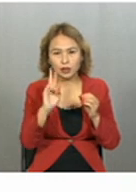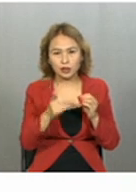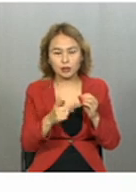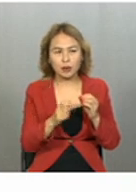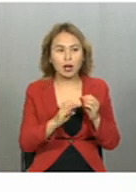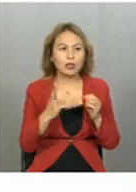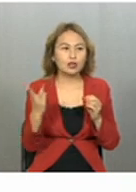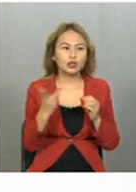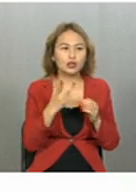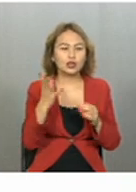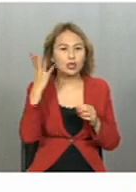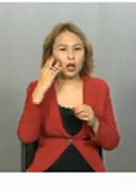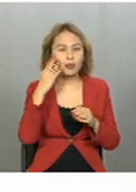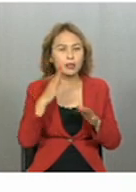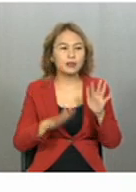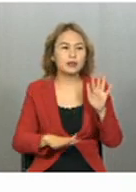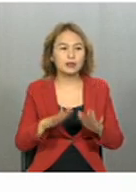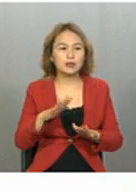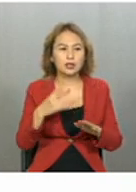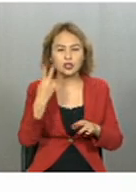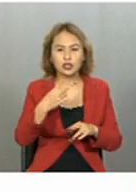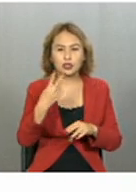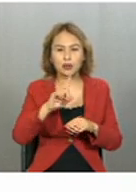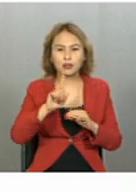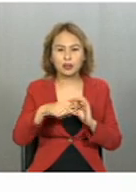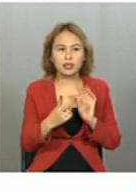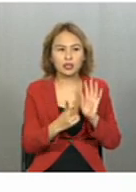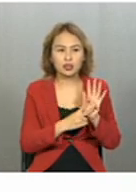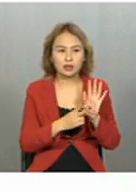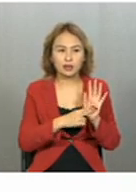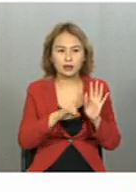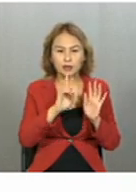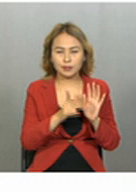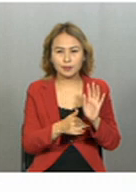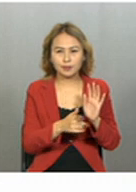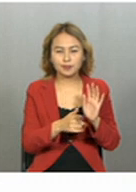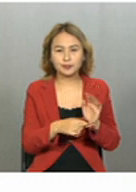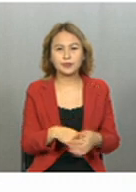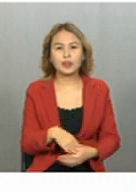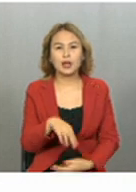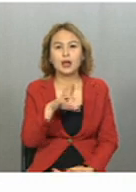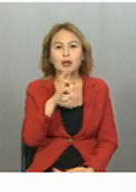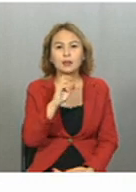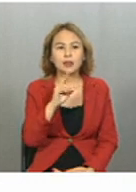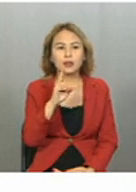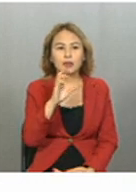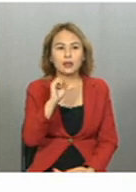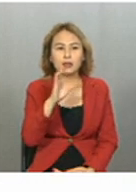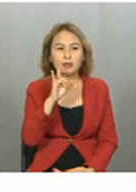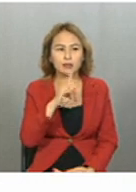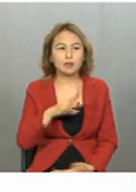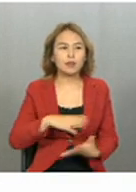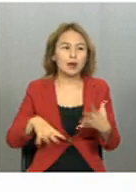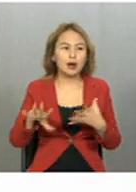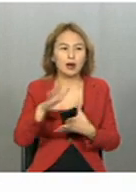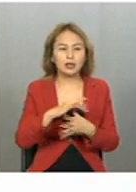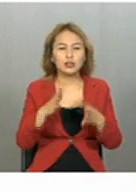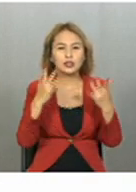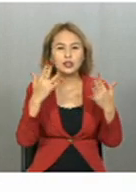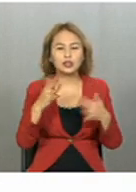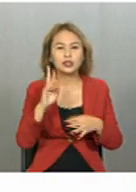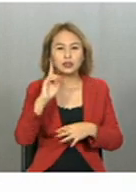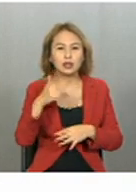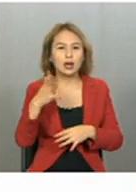килограмм, және үшінші алманың салмағы 20-дан 7 килограмм. Бегасылда барлығы